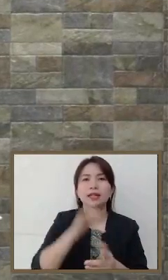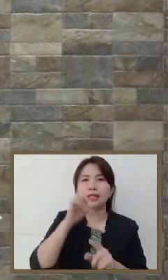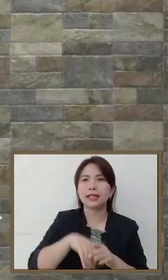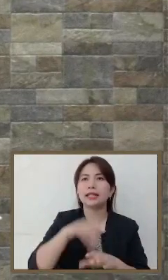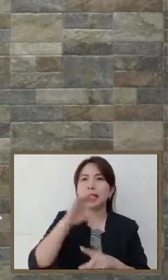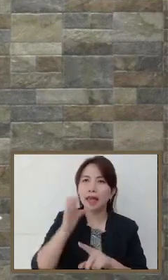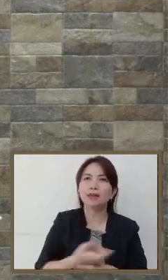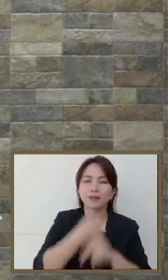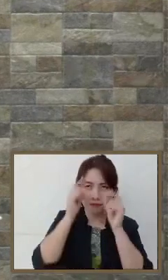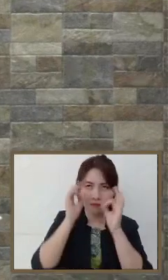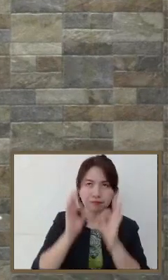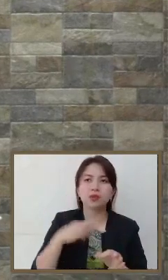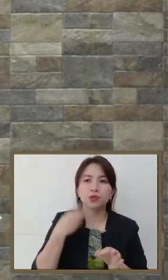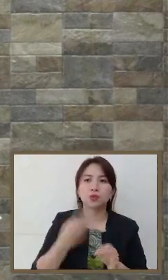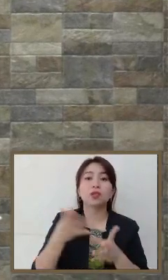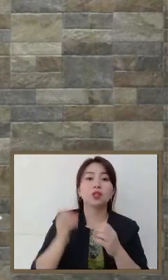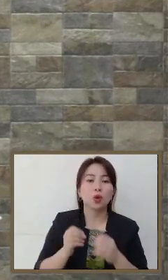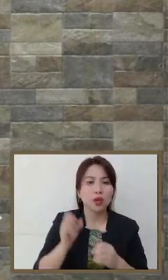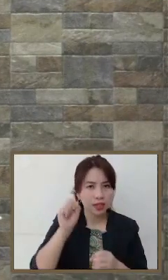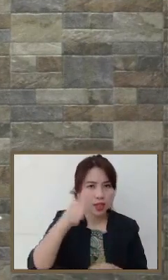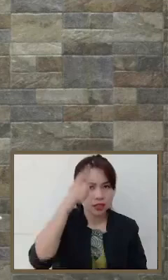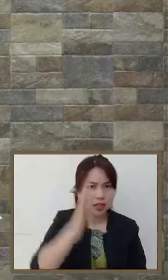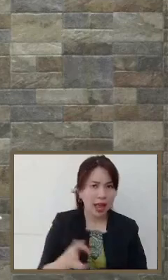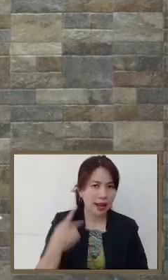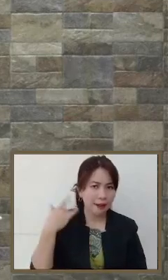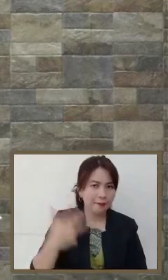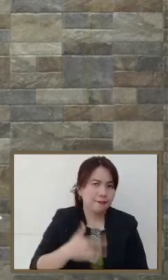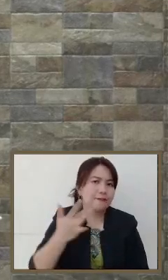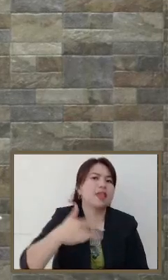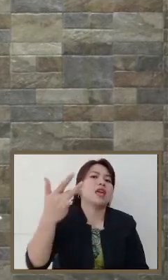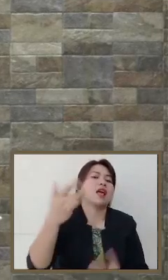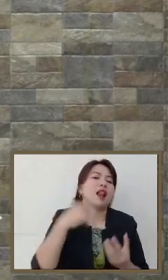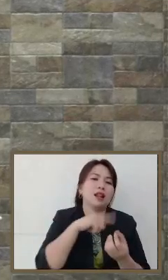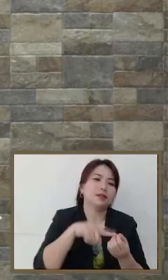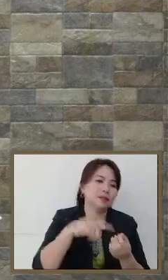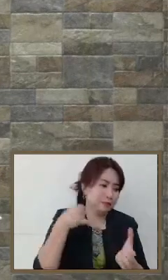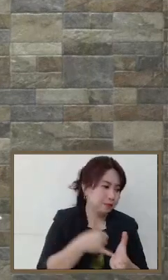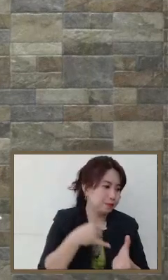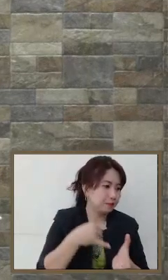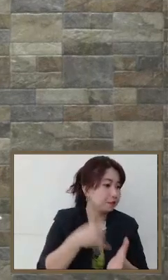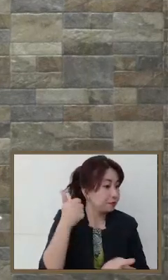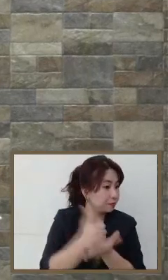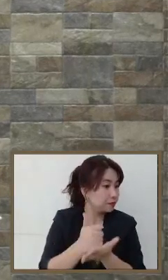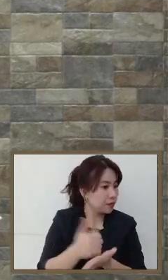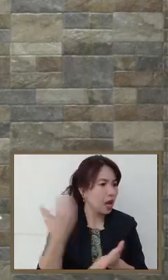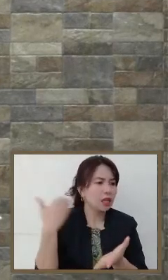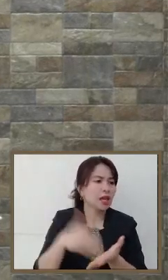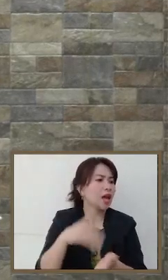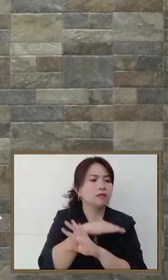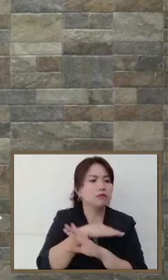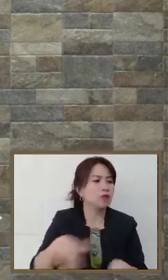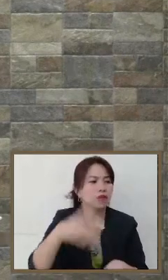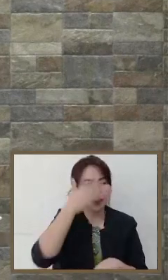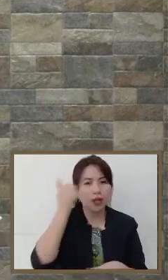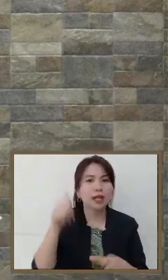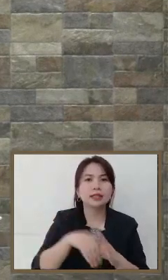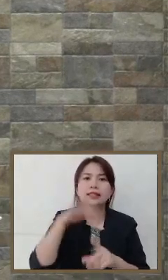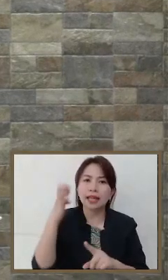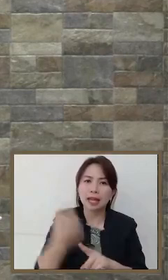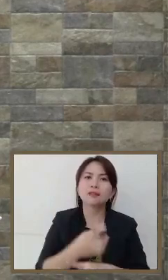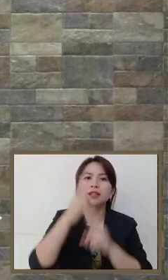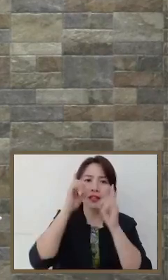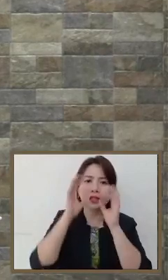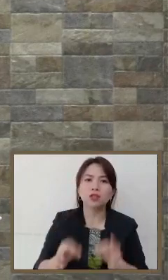Gagawa na naramdaman Diyos amag nating kakalimutan na sa bawat desisyon